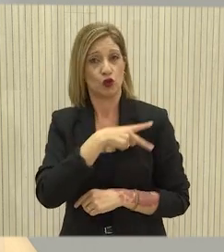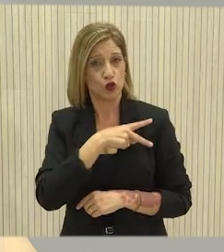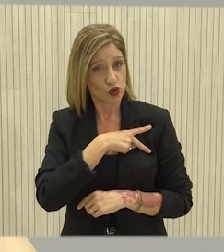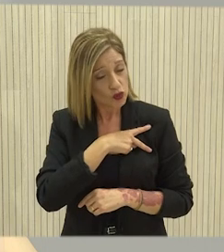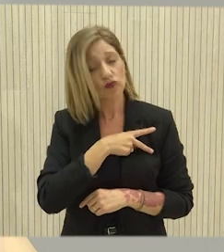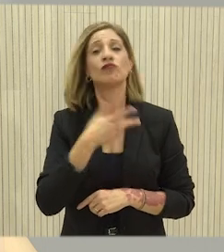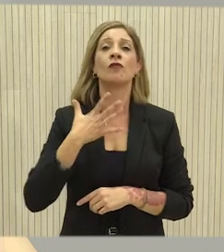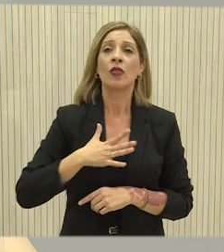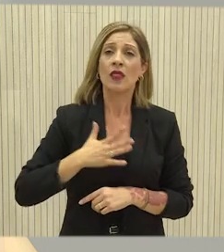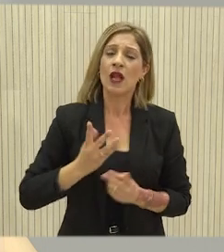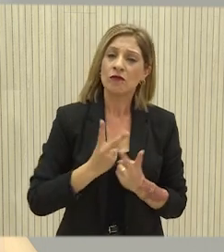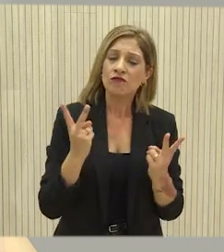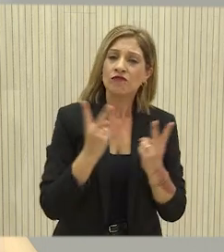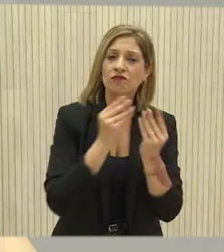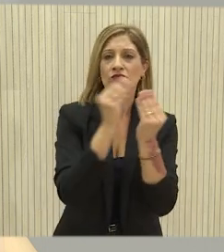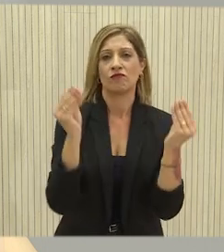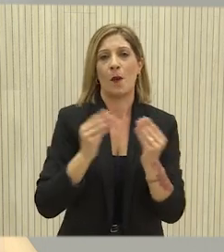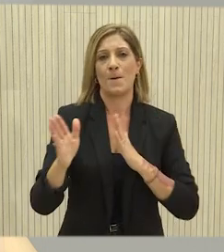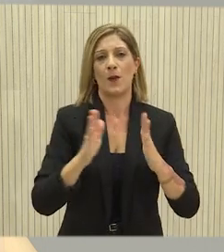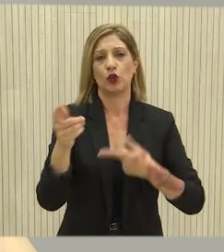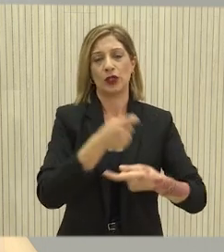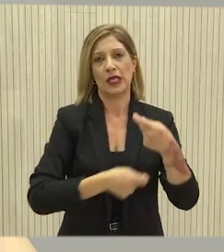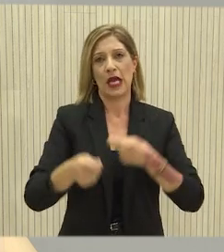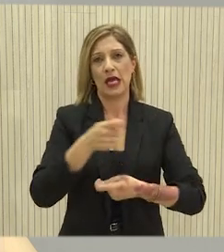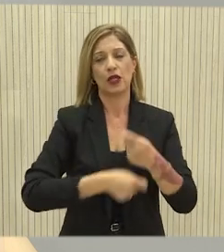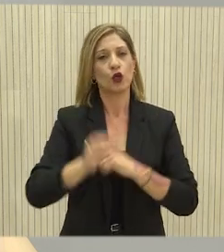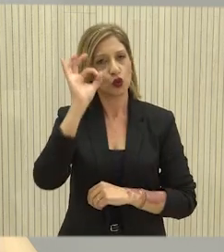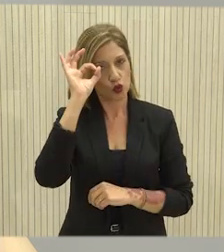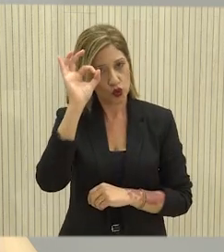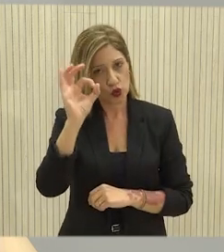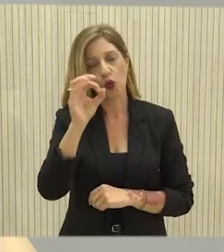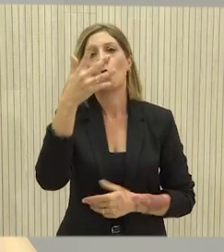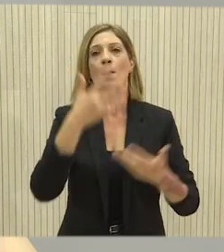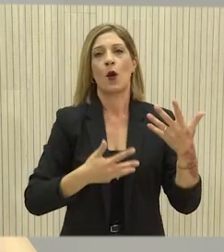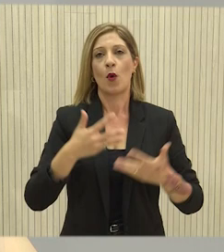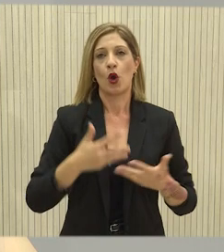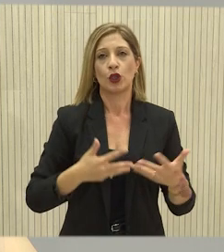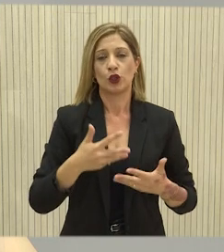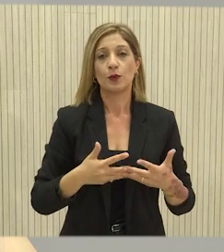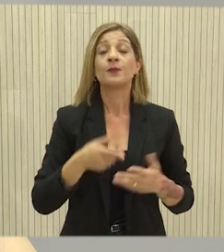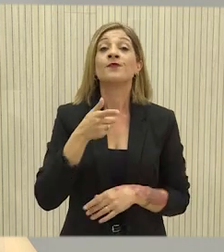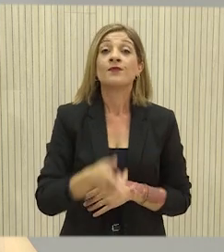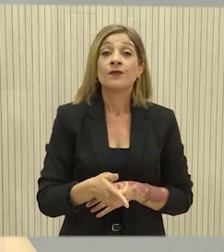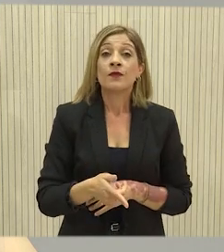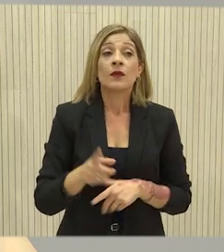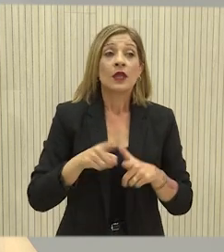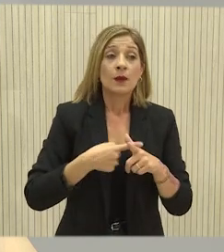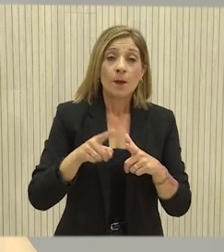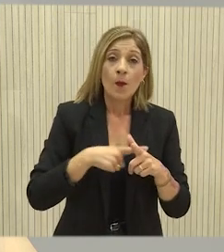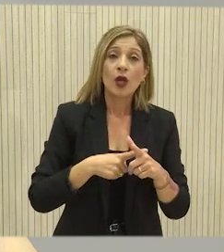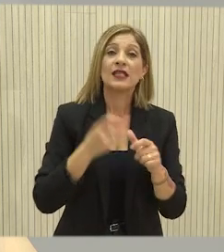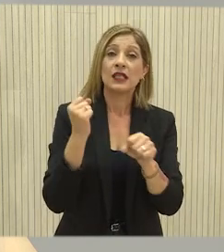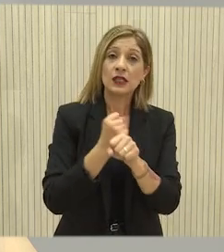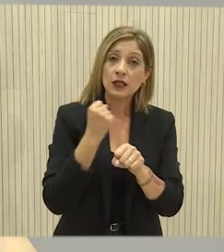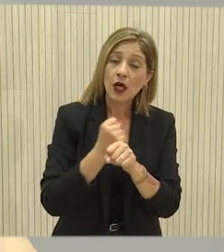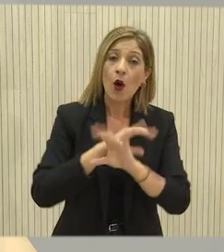των επενδύσεων και την αποτελεσματική προστασία των καταναλωτών βρίσκεται στο επίκεντρο του προϋπολογισμού. Ανάμεσα στα έργα και στις πολιτικές που εντάσσονται στο